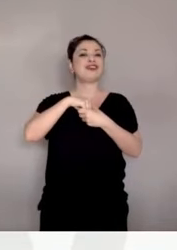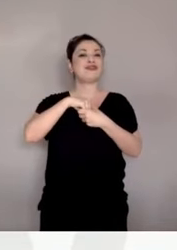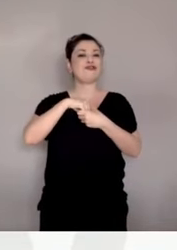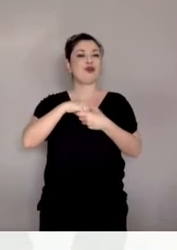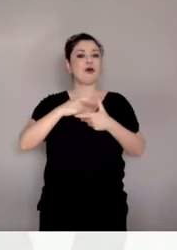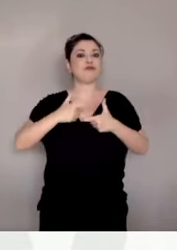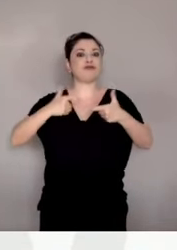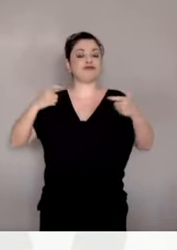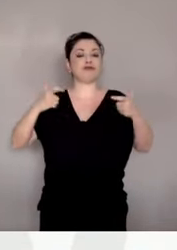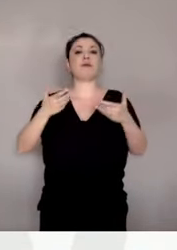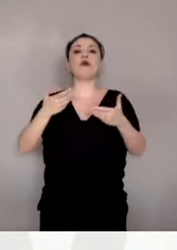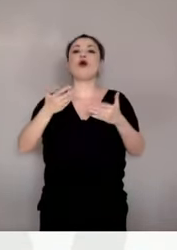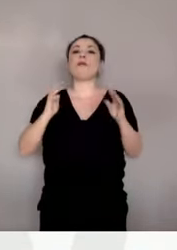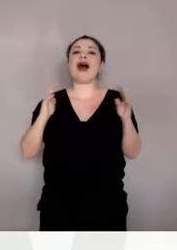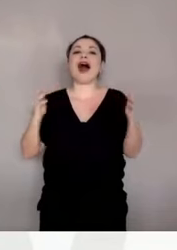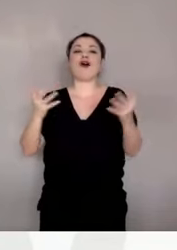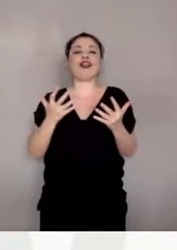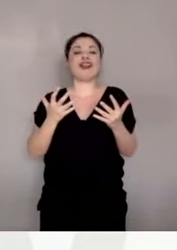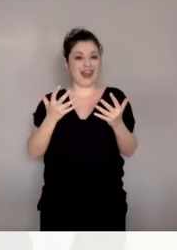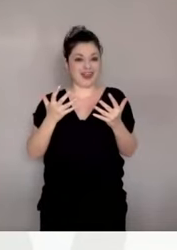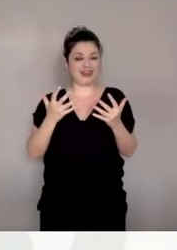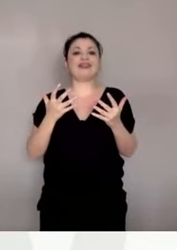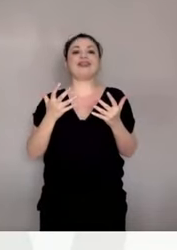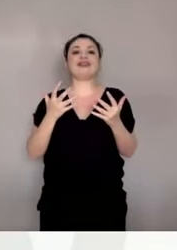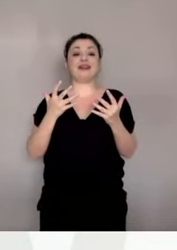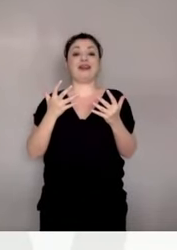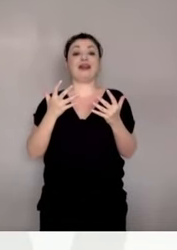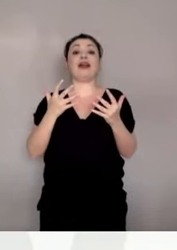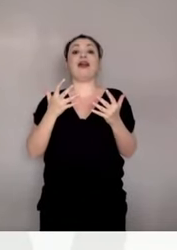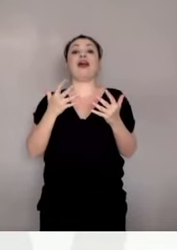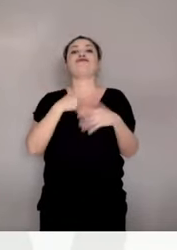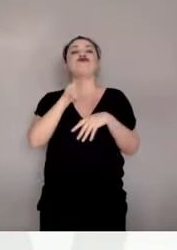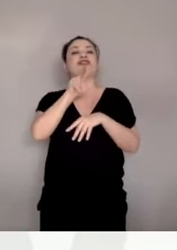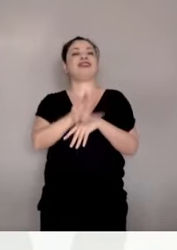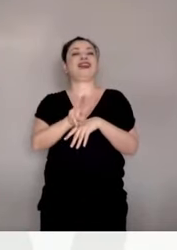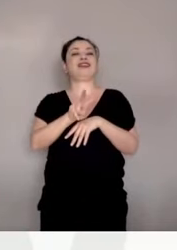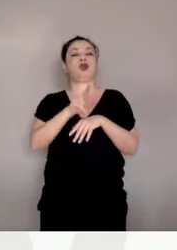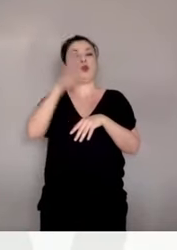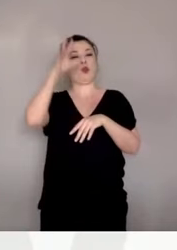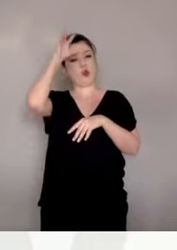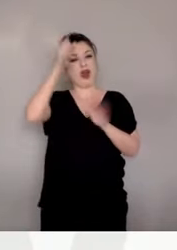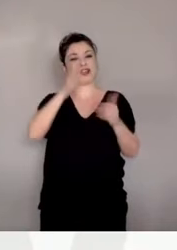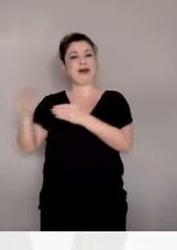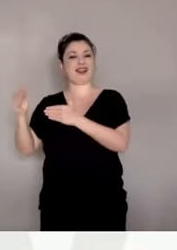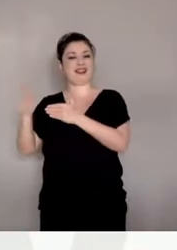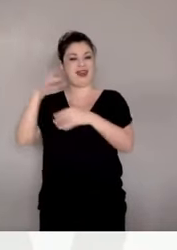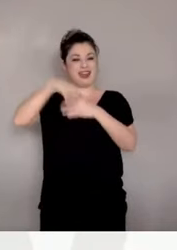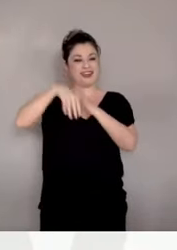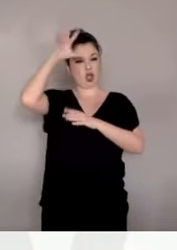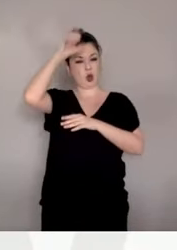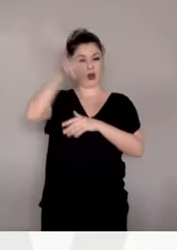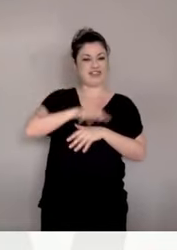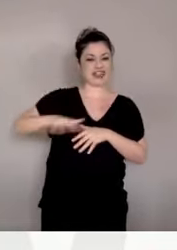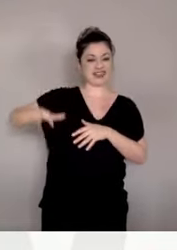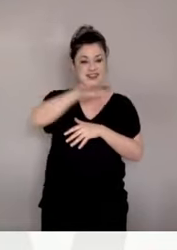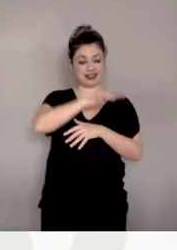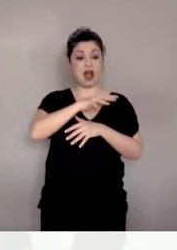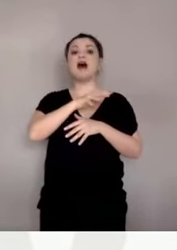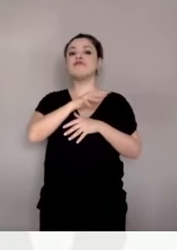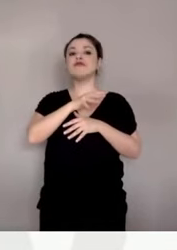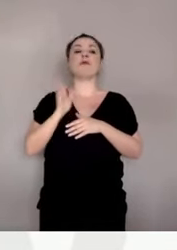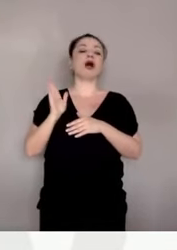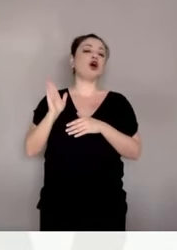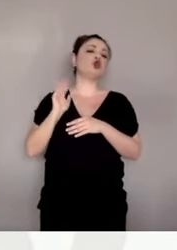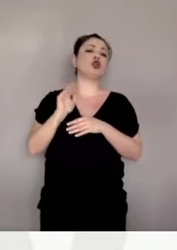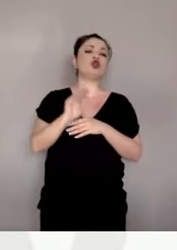accogliente e vede al suo cuore i 32 dipartimenti della nostra università, dove ogni giorno si